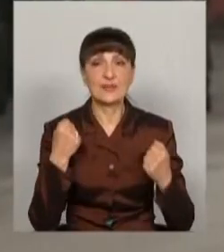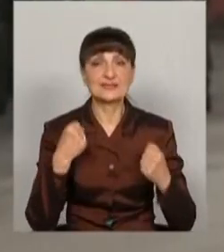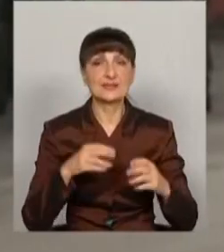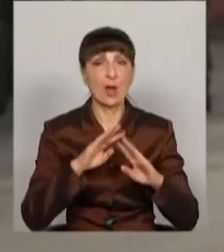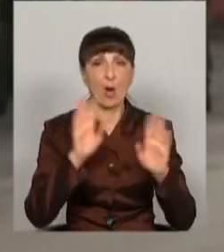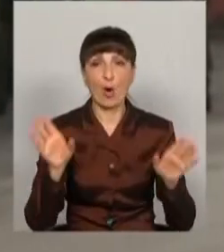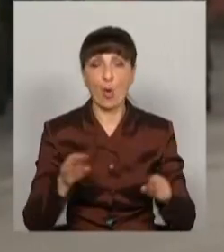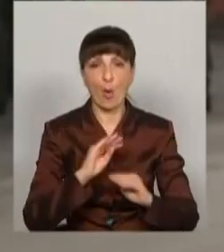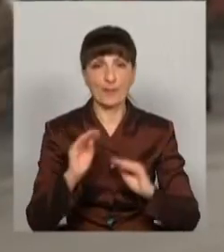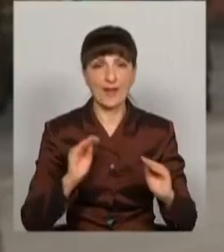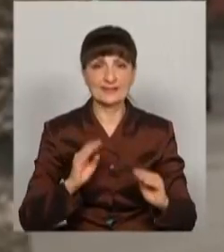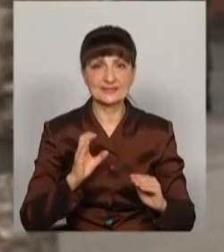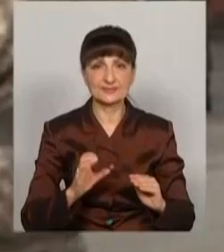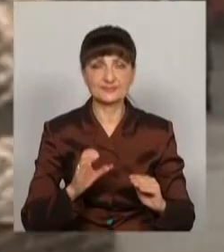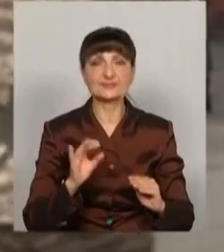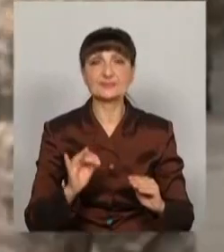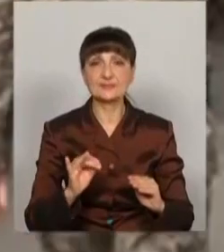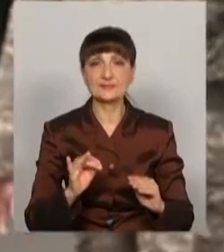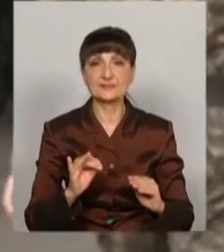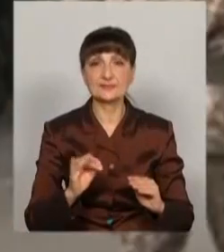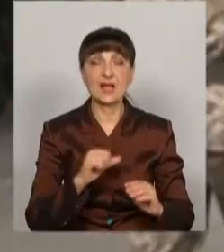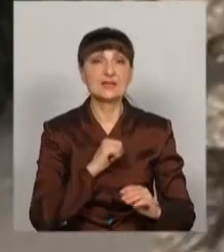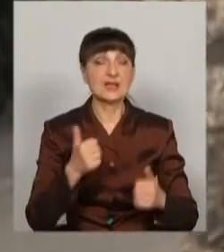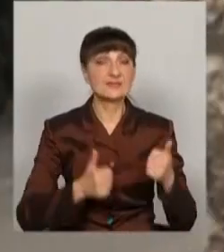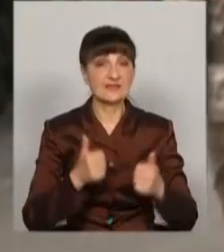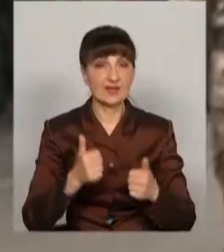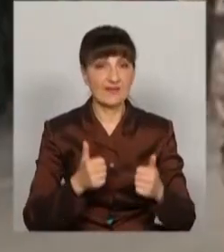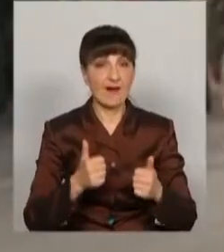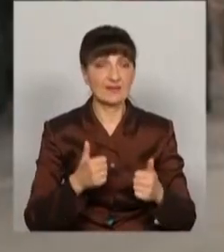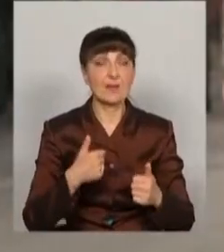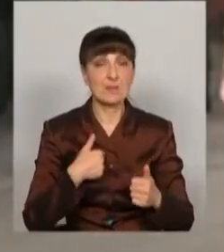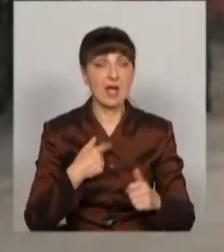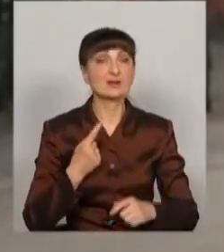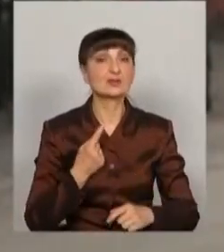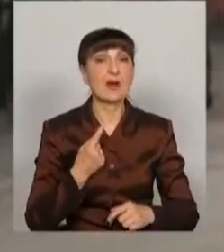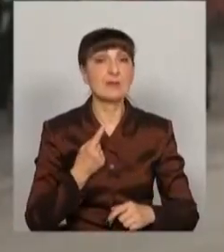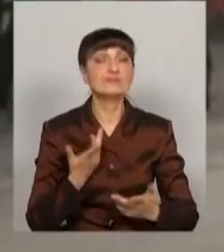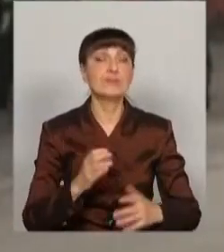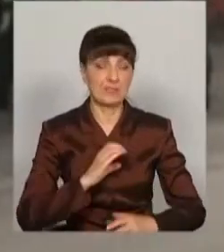комплекс. И от самих соревнований, от самих стартов мы ожидаем медалей.